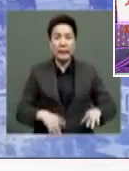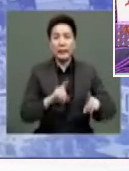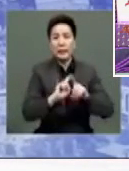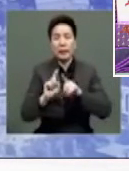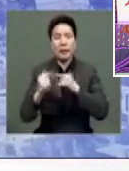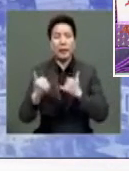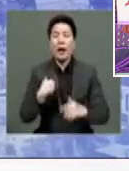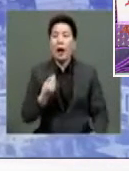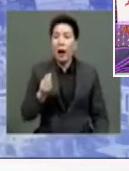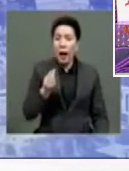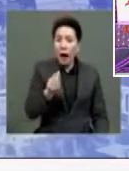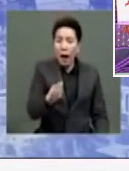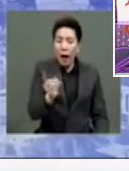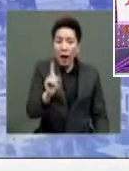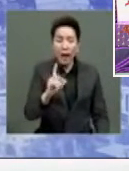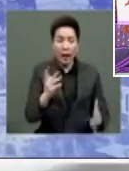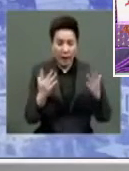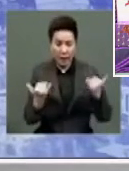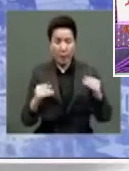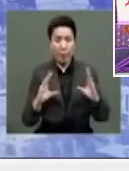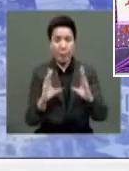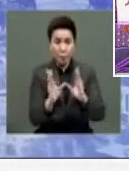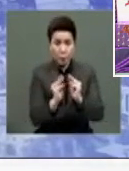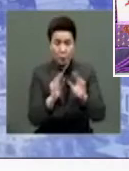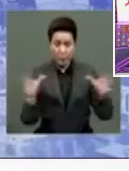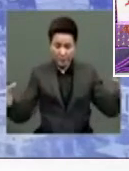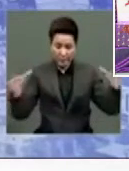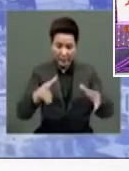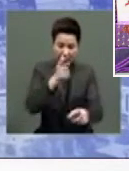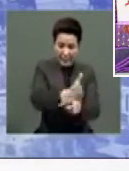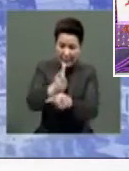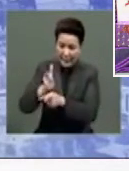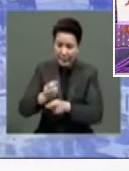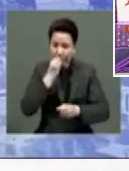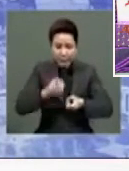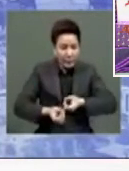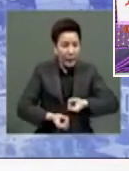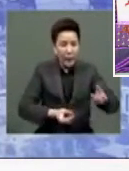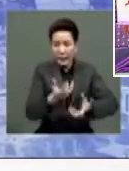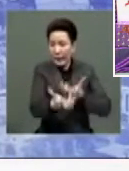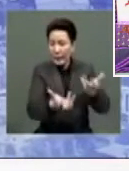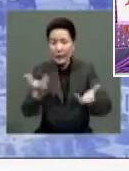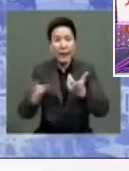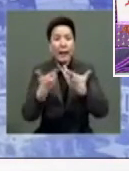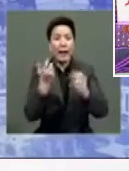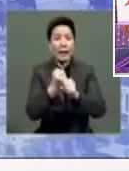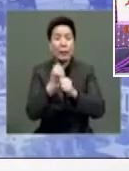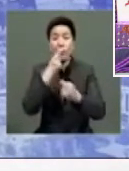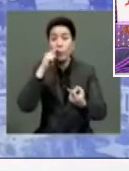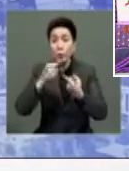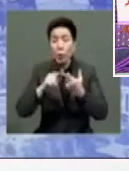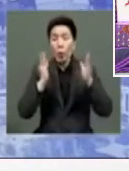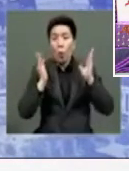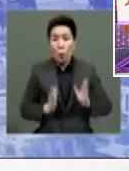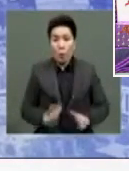สรุปก็คือว่าโรงเรียนต้องปิดนะคะโรงเรียนต้องปิดในพื้นที่สีแดง 28จังหวัดข้อที่ 2ค่ะห้าม